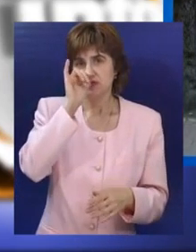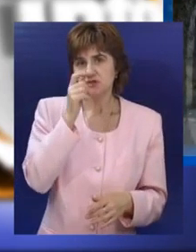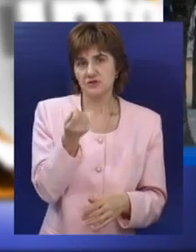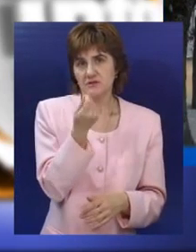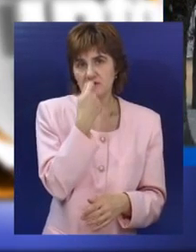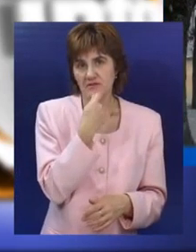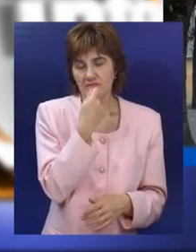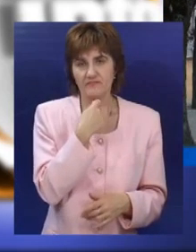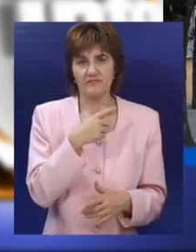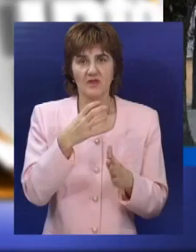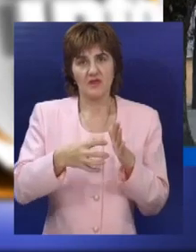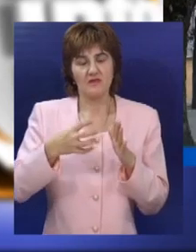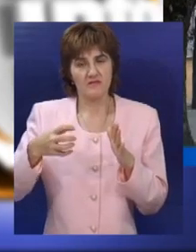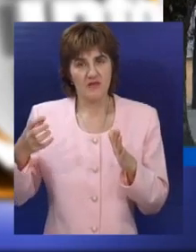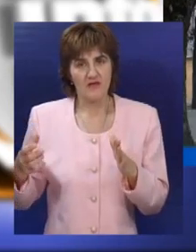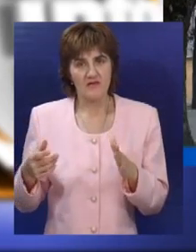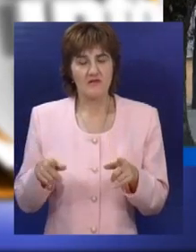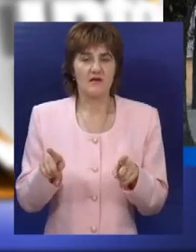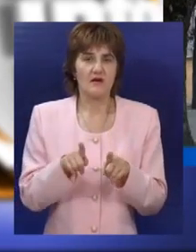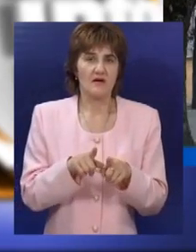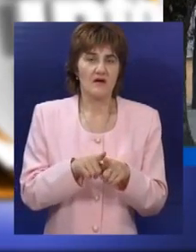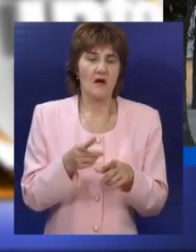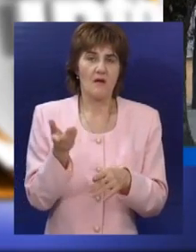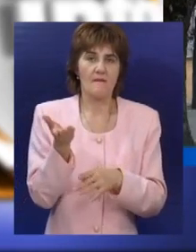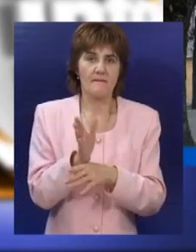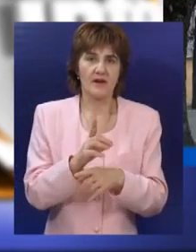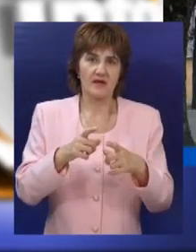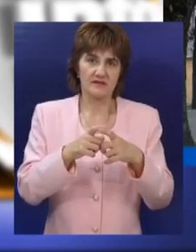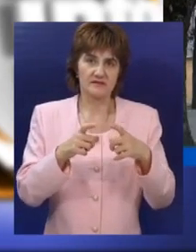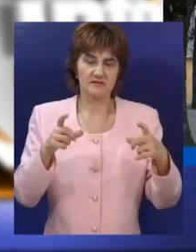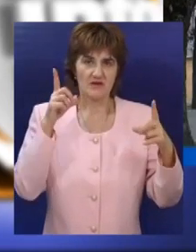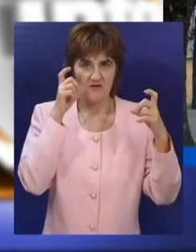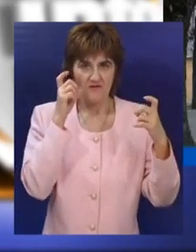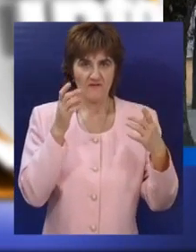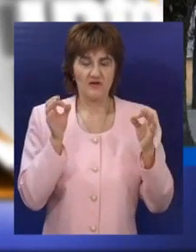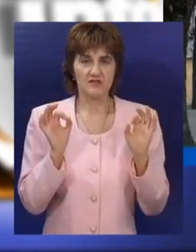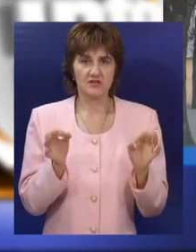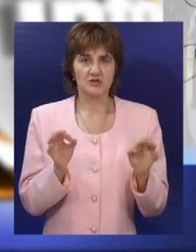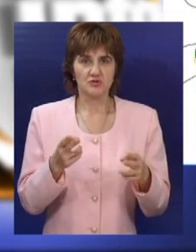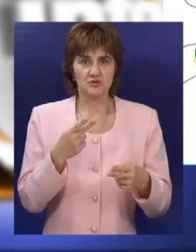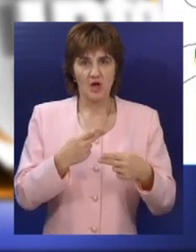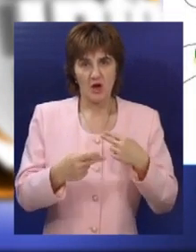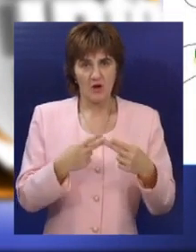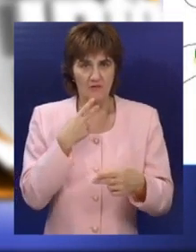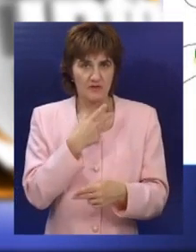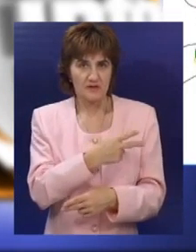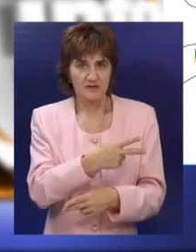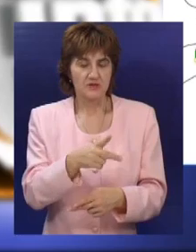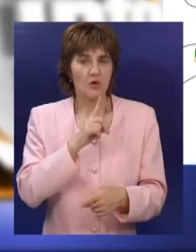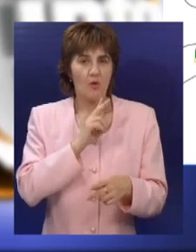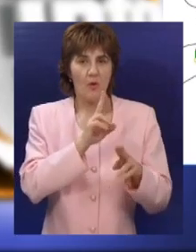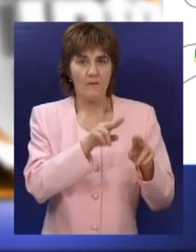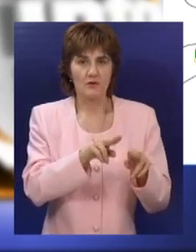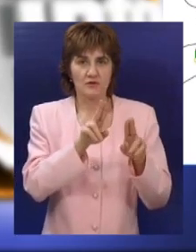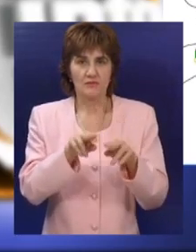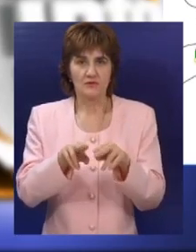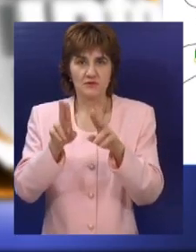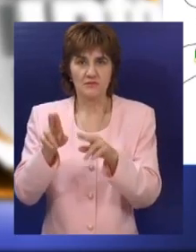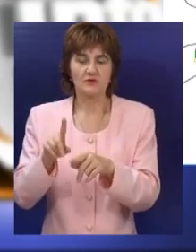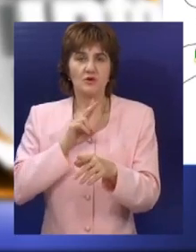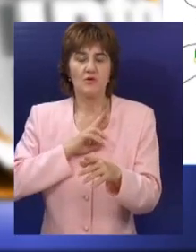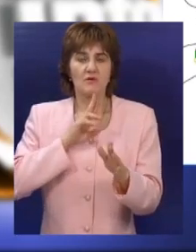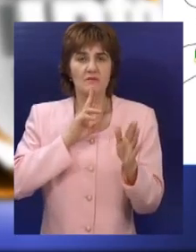i pića pod brendom Ukusi tradicije. Na osnovu pismenog predstavljanja sa fotografijama, stručni žiri će doneti odluke ko može